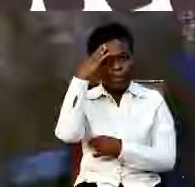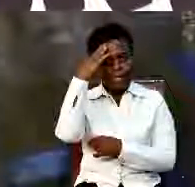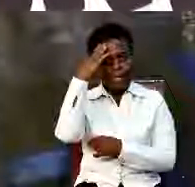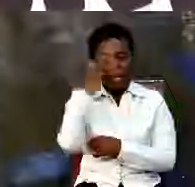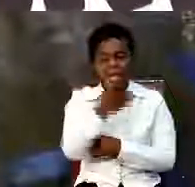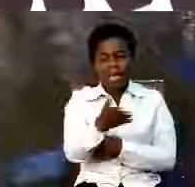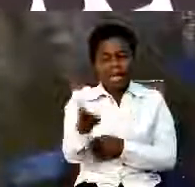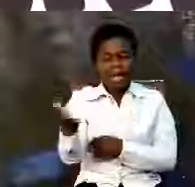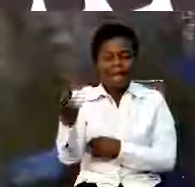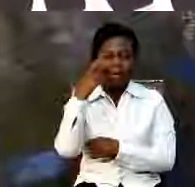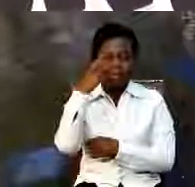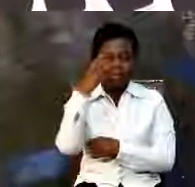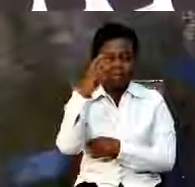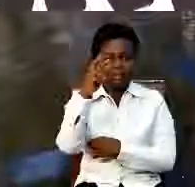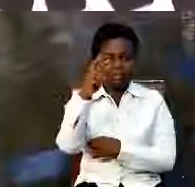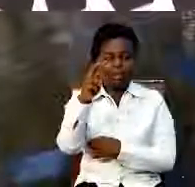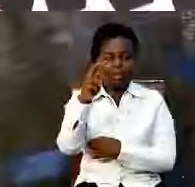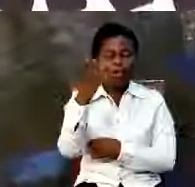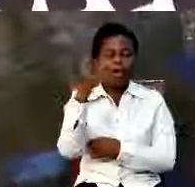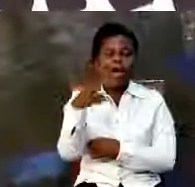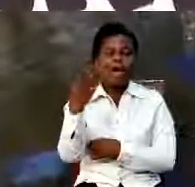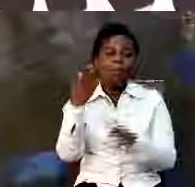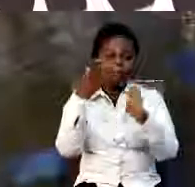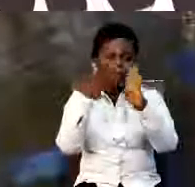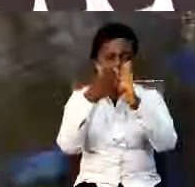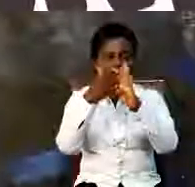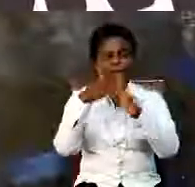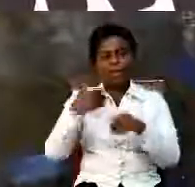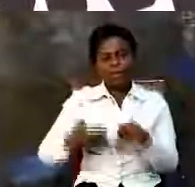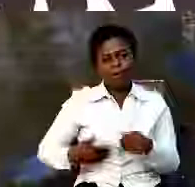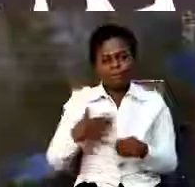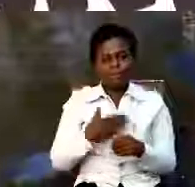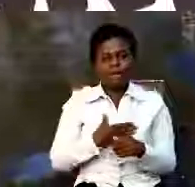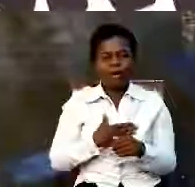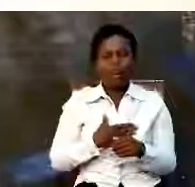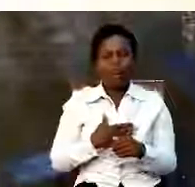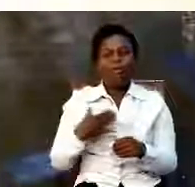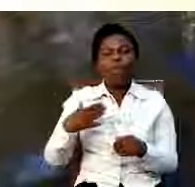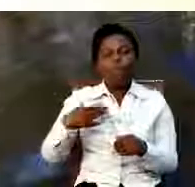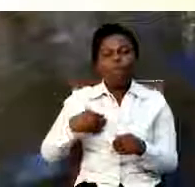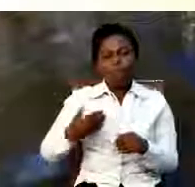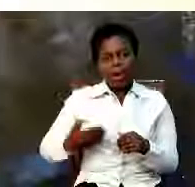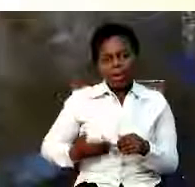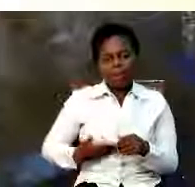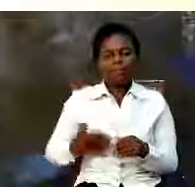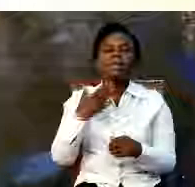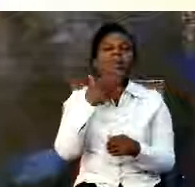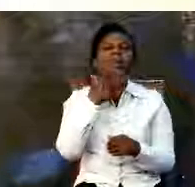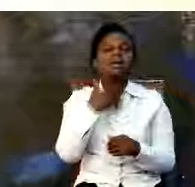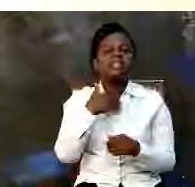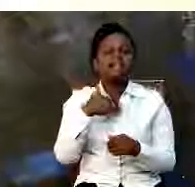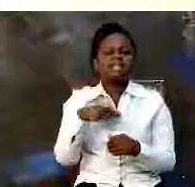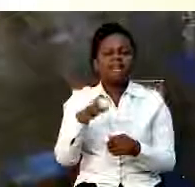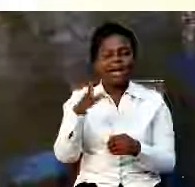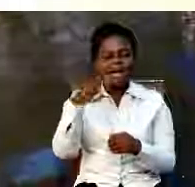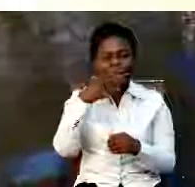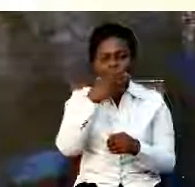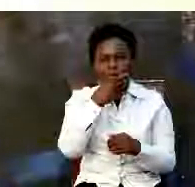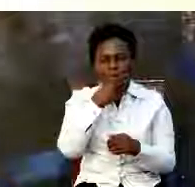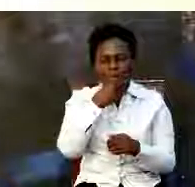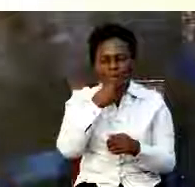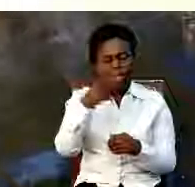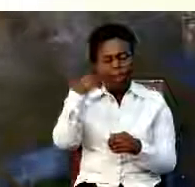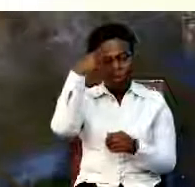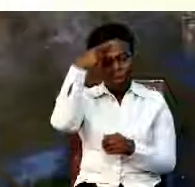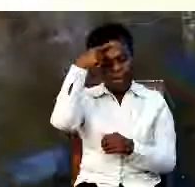haya matazamio ya wake zetu. Mwanamke anataka mume ambaye anaweza kumwamini